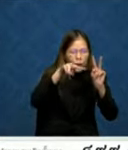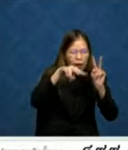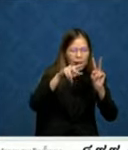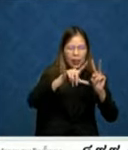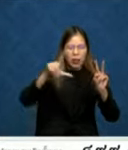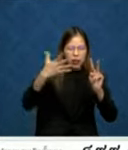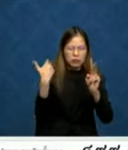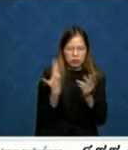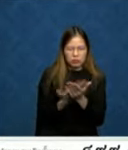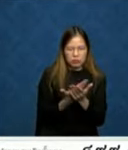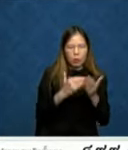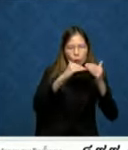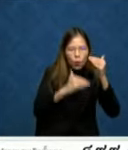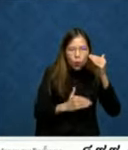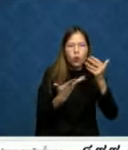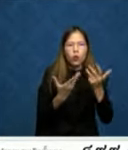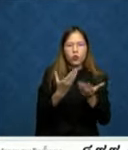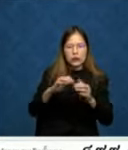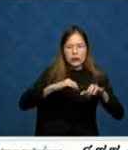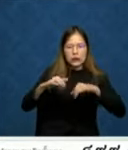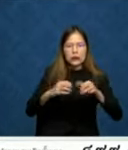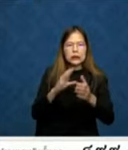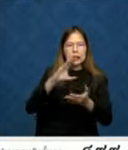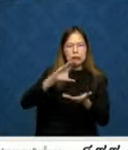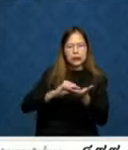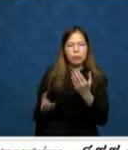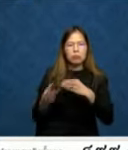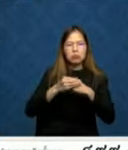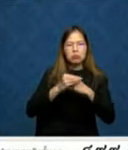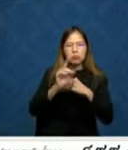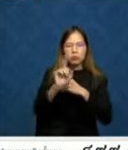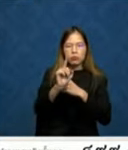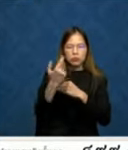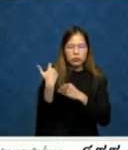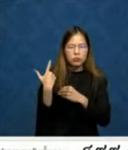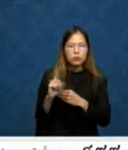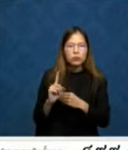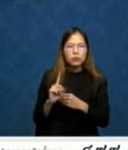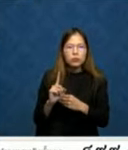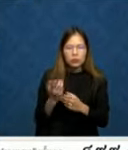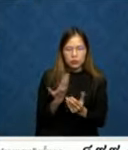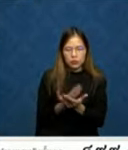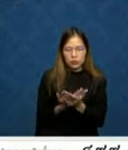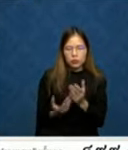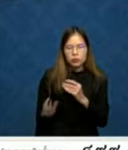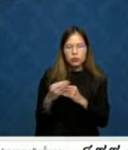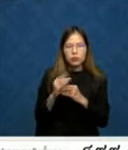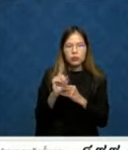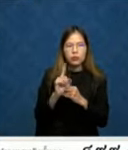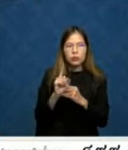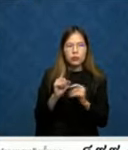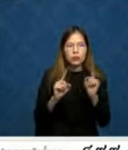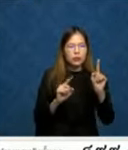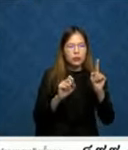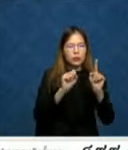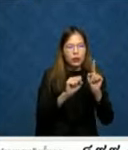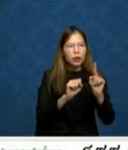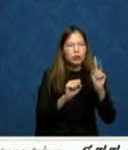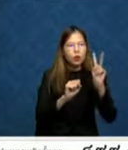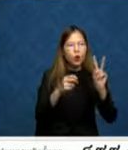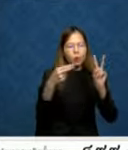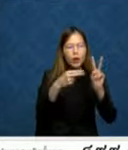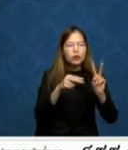ได้จัดเก็บเพิ่มเติมในครั้งนี้นะครับเราคงปฏิเสธไม่ได้นะครับว่างบประมาณส่วนนี้นะครับ 122,000 ล้าน